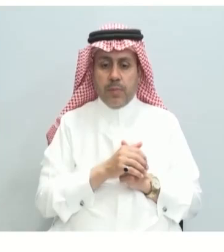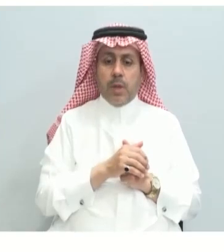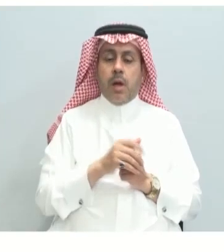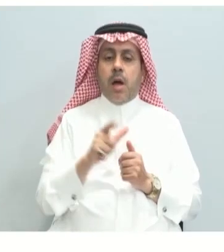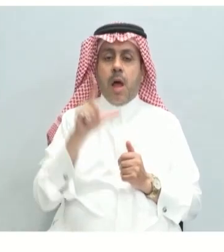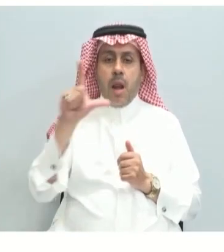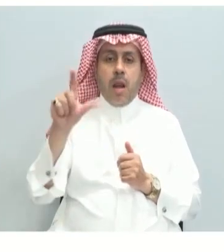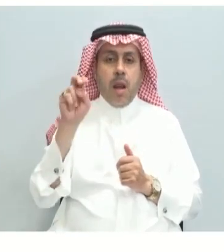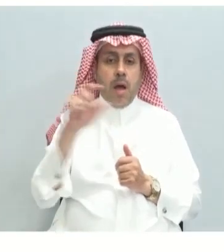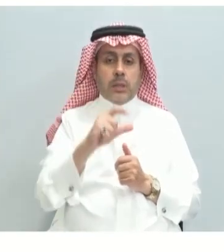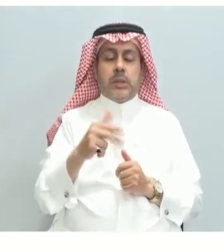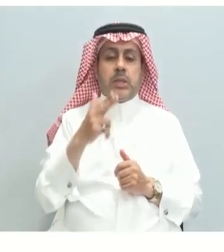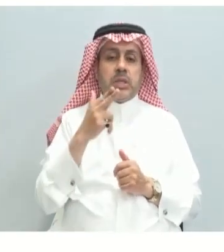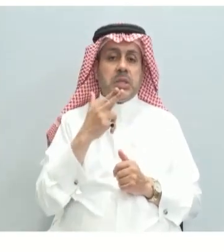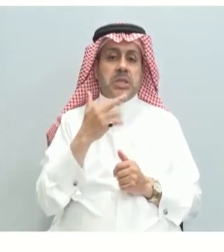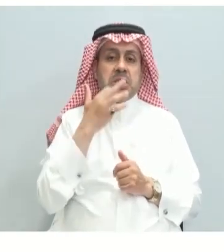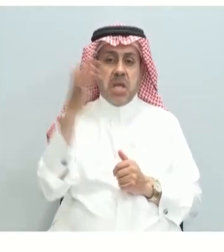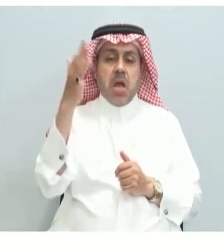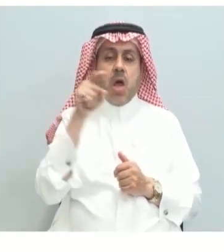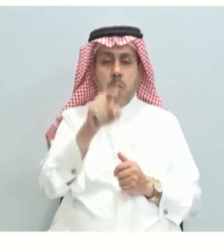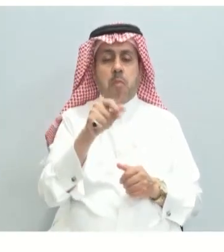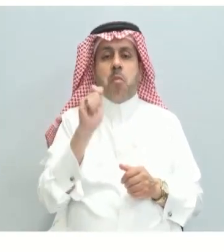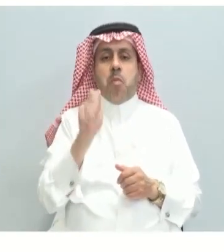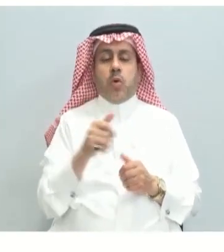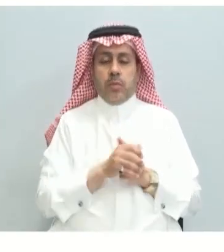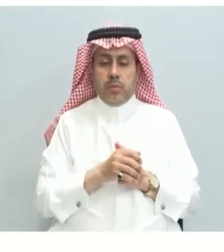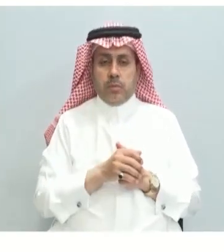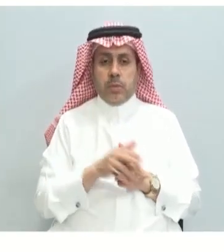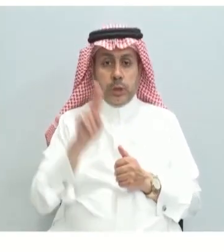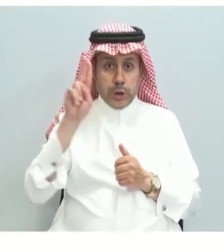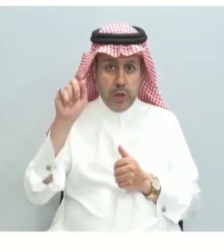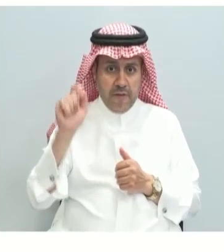من أمركم. تفاؤلا بمين؟